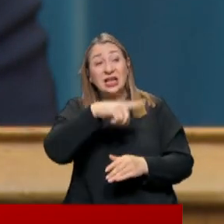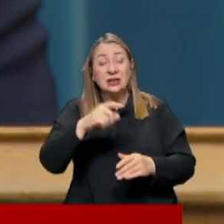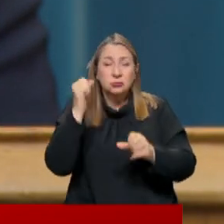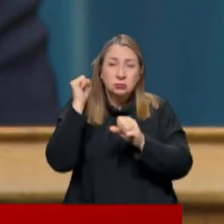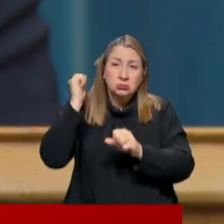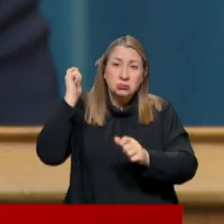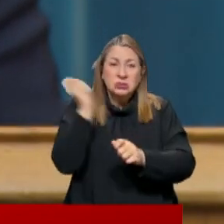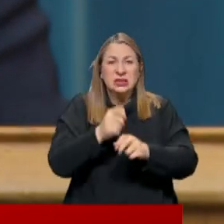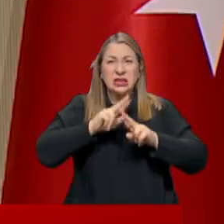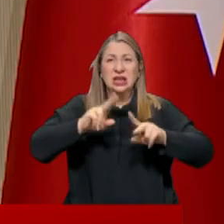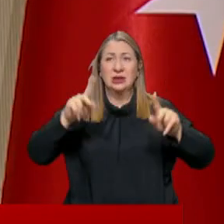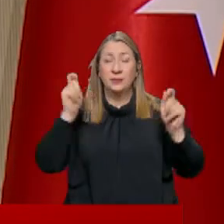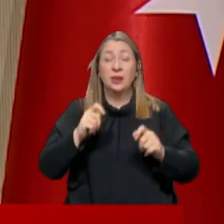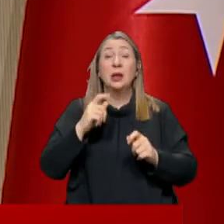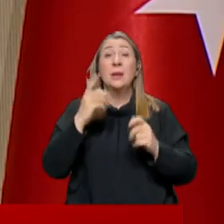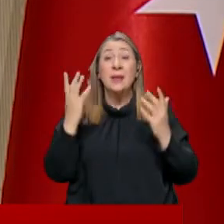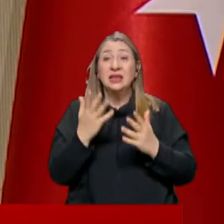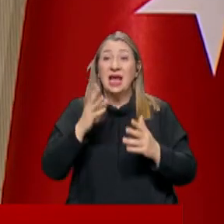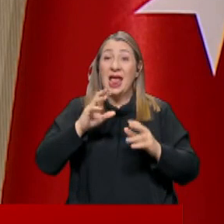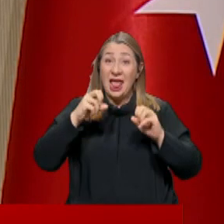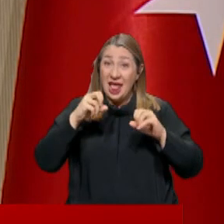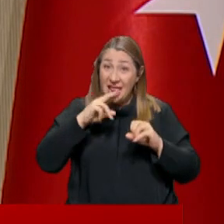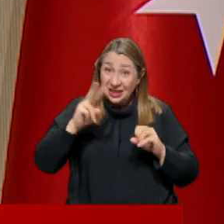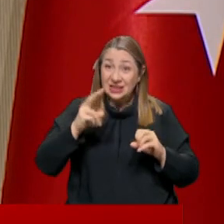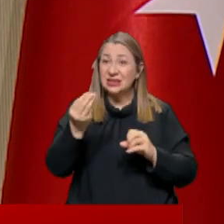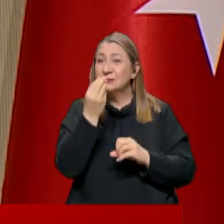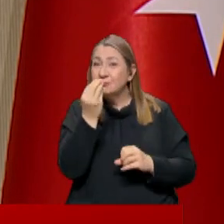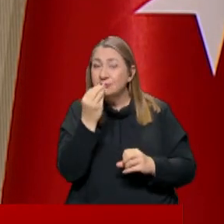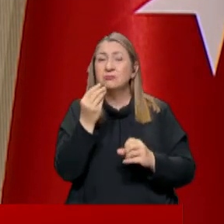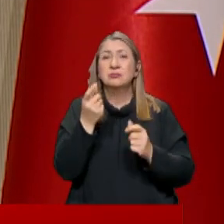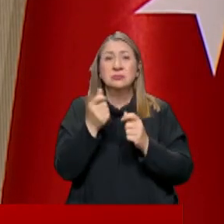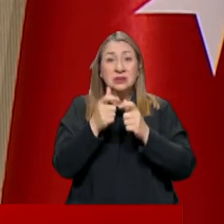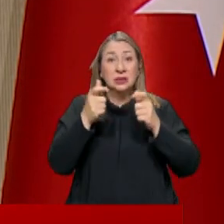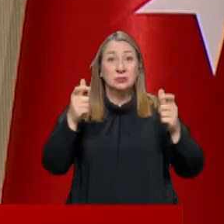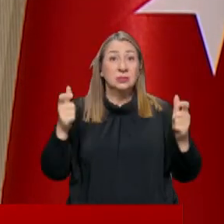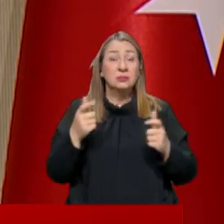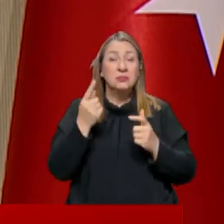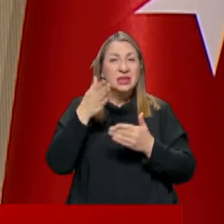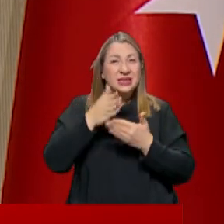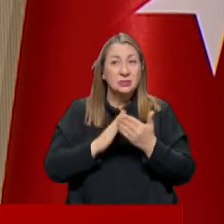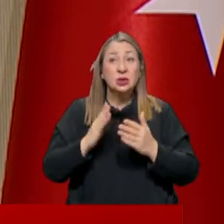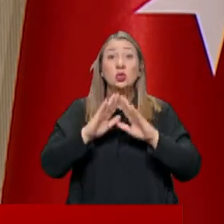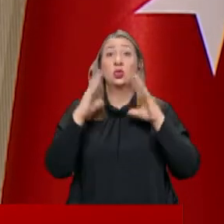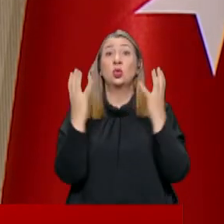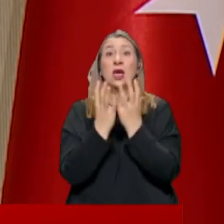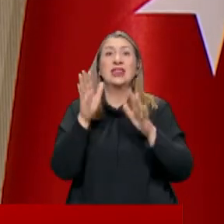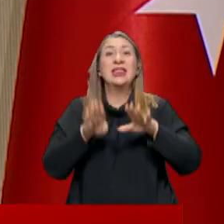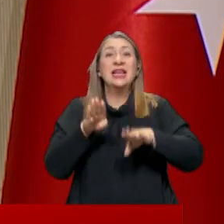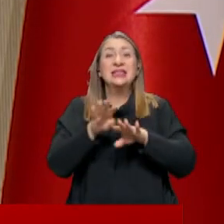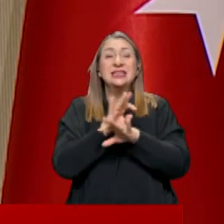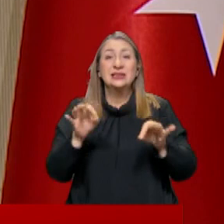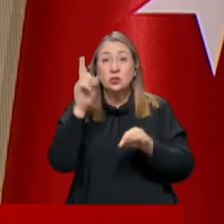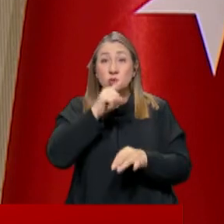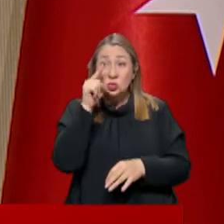sırtında Kırdılar enerji ve gıda fiyatlarında yaşanan gelişmelerin bir kısmı küresel dengesizlikler